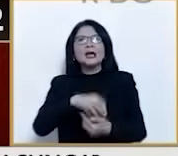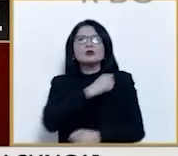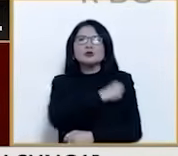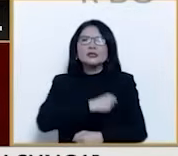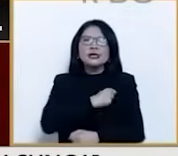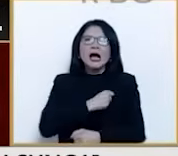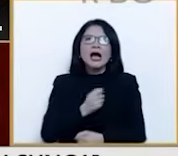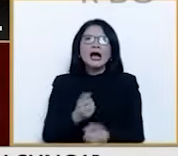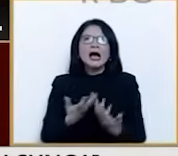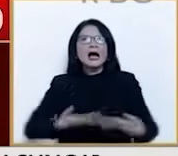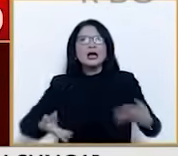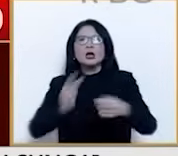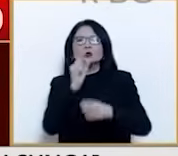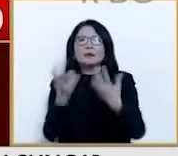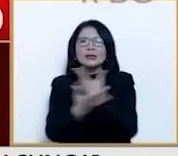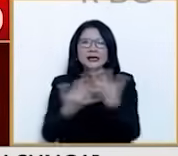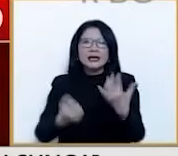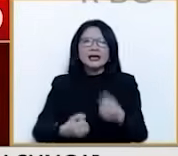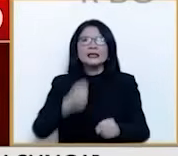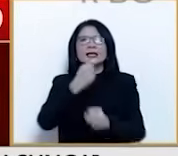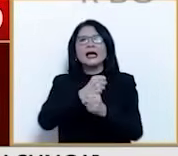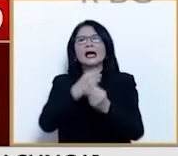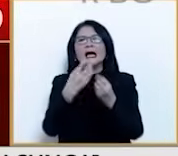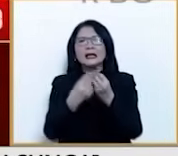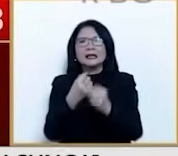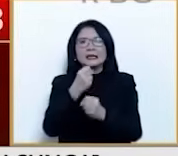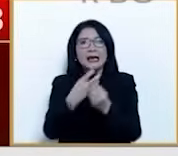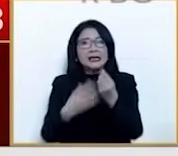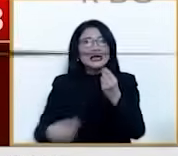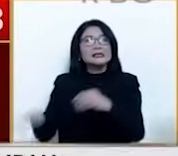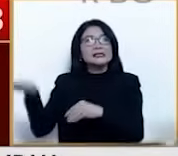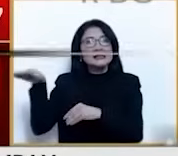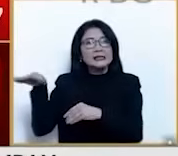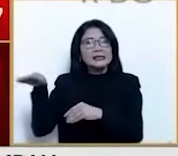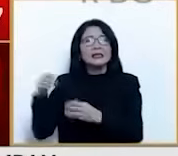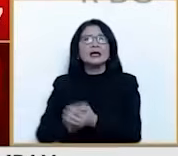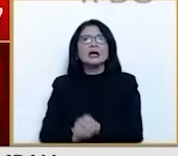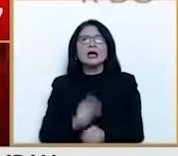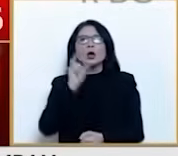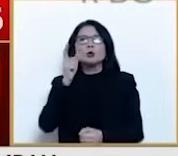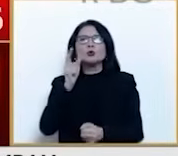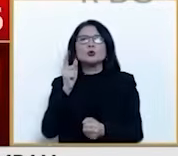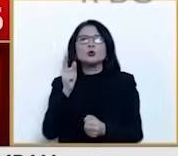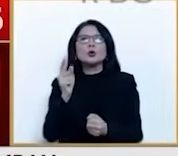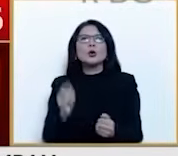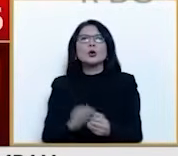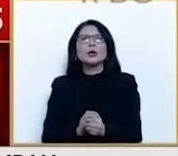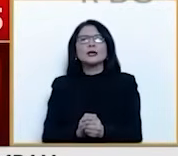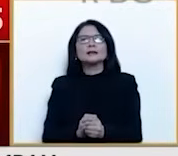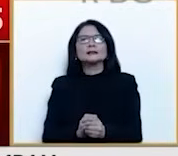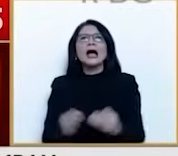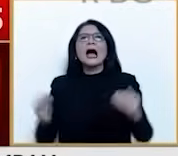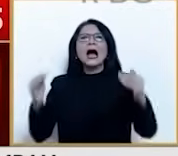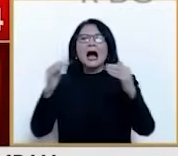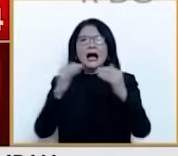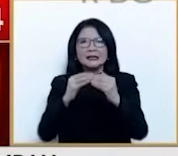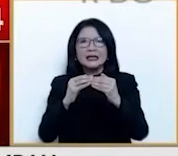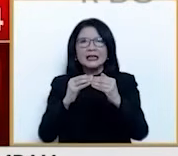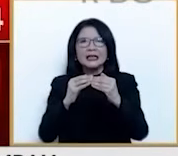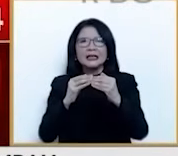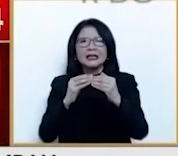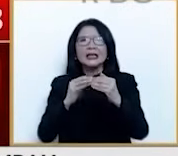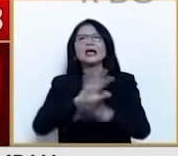masyarakat, untuk Gen Z, untuk lain-lain yang akan membuat keadilan, kembali lagi, keadilan tata